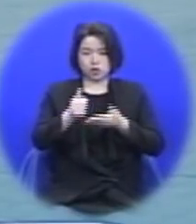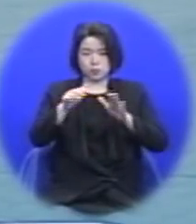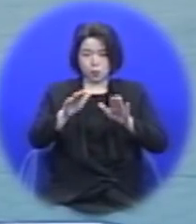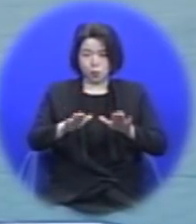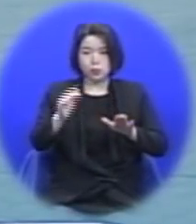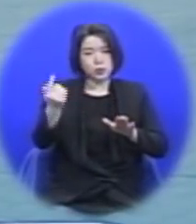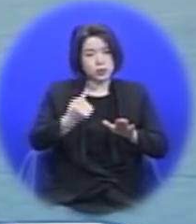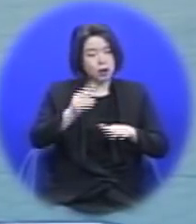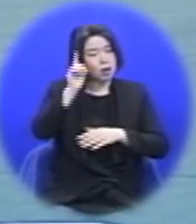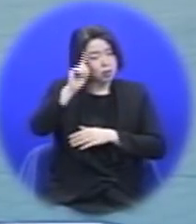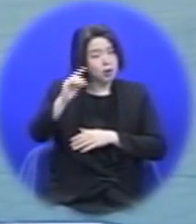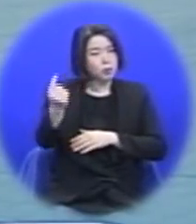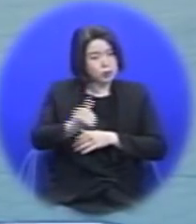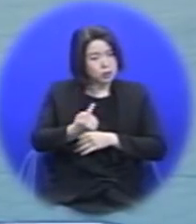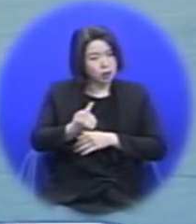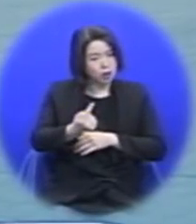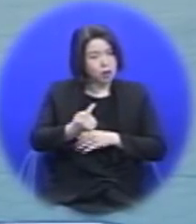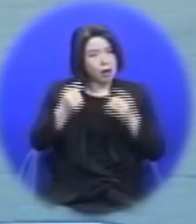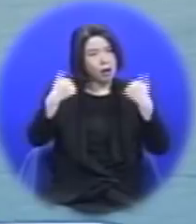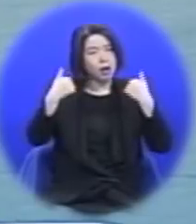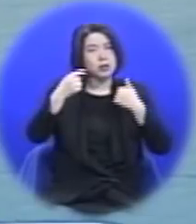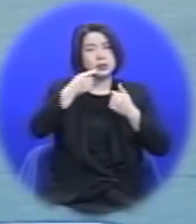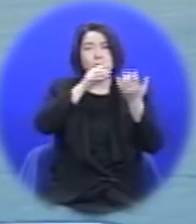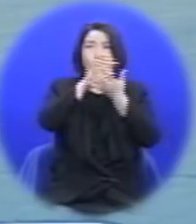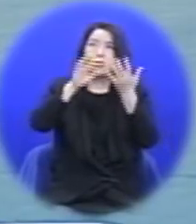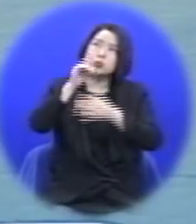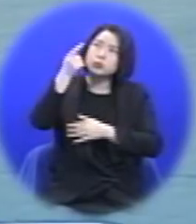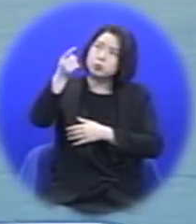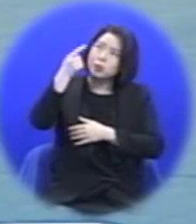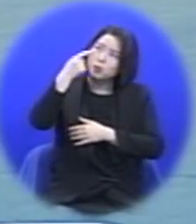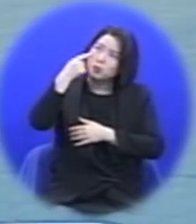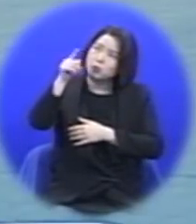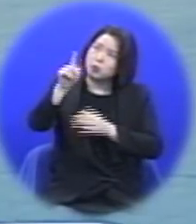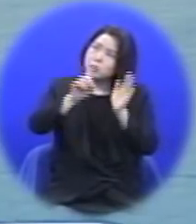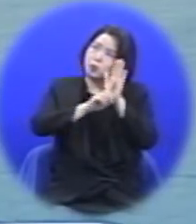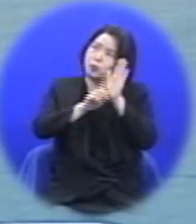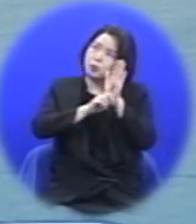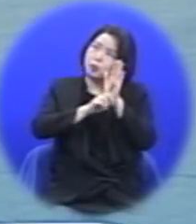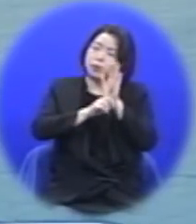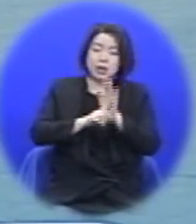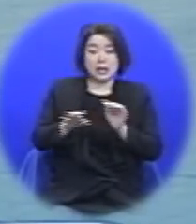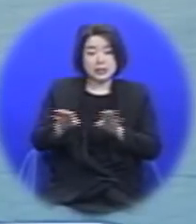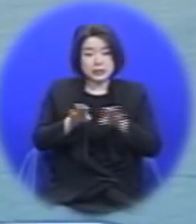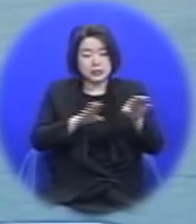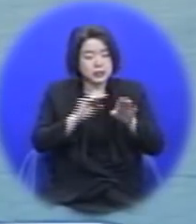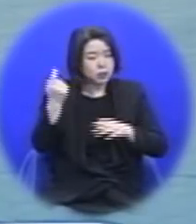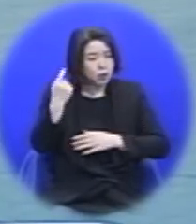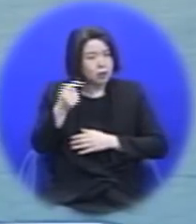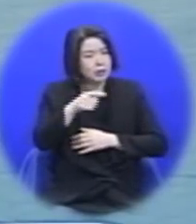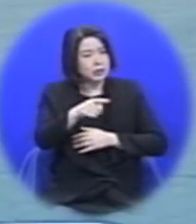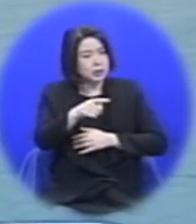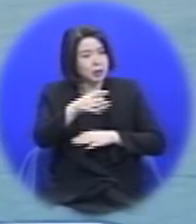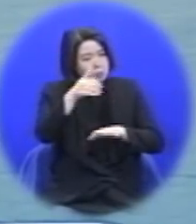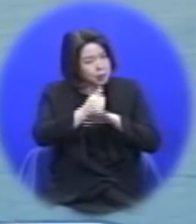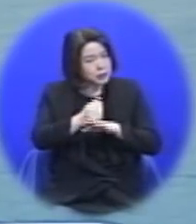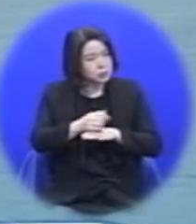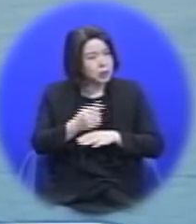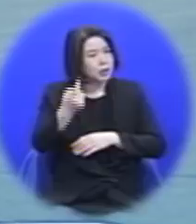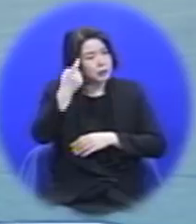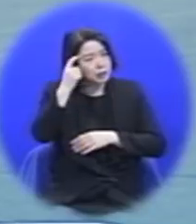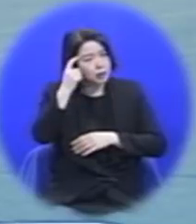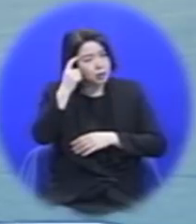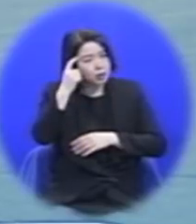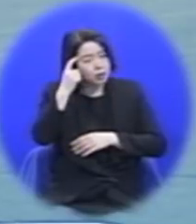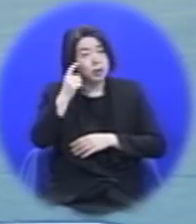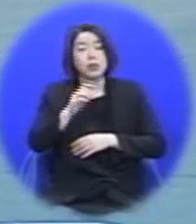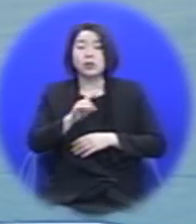오실까? 내일 오실까? 늘 구름만 보고도 저게 그 징조인가? 지진의 소식을 들으면 저게 그 징조인가? 그렇게 사는